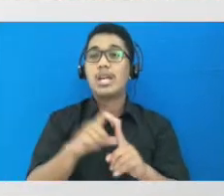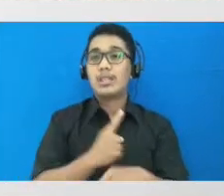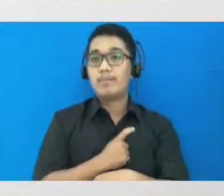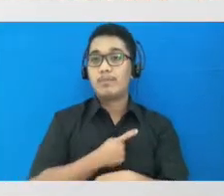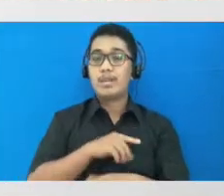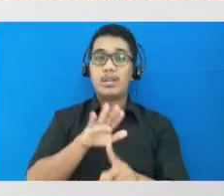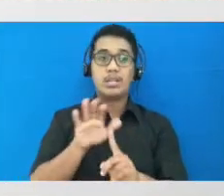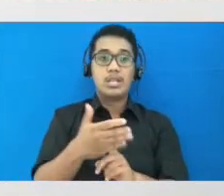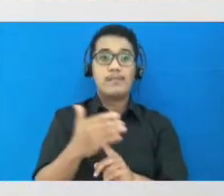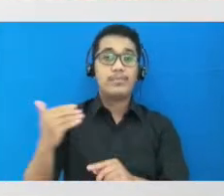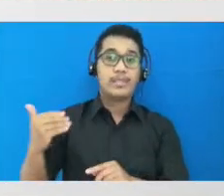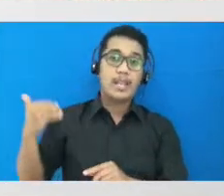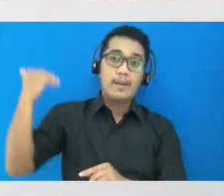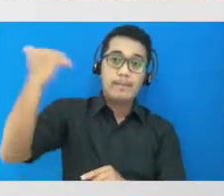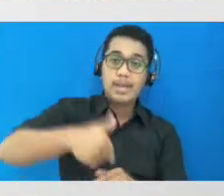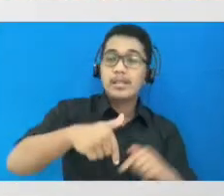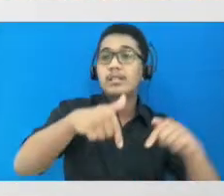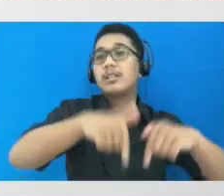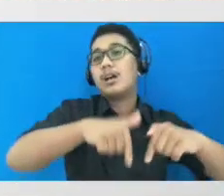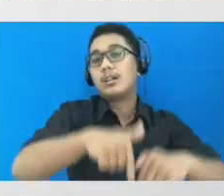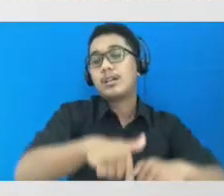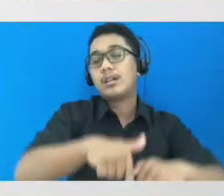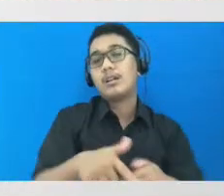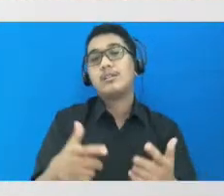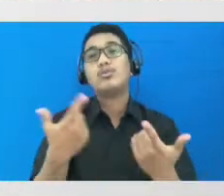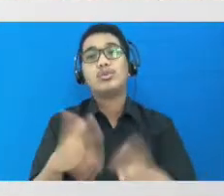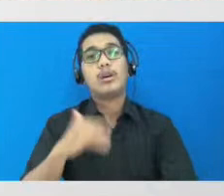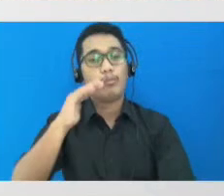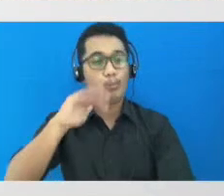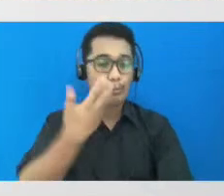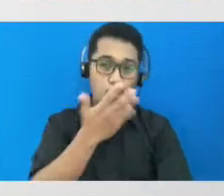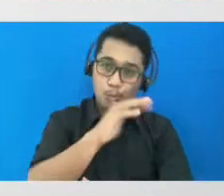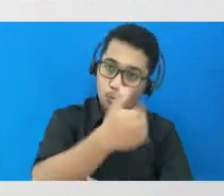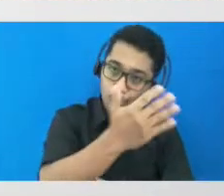sampai hari ini sudah bertahun-tahun